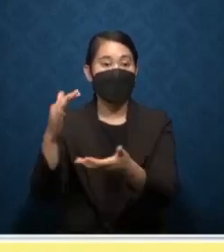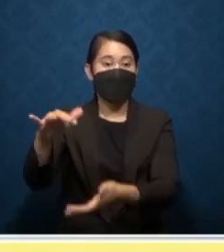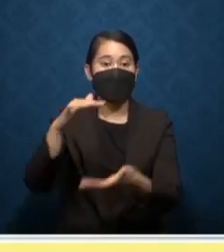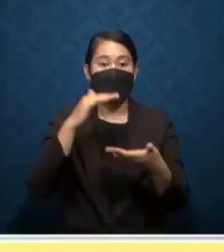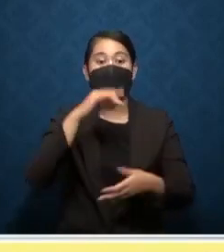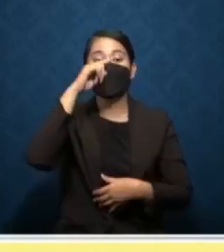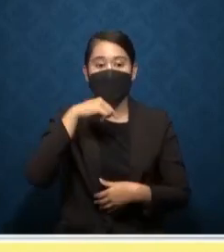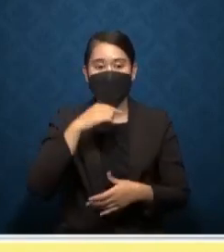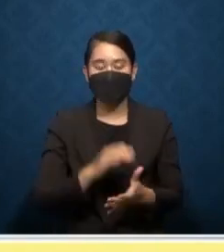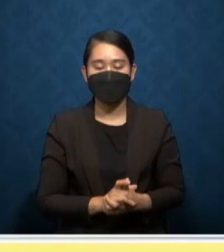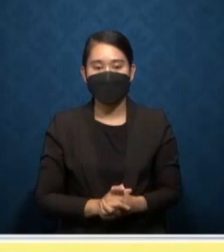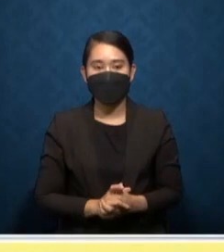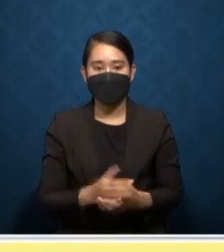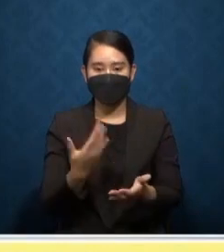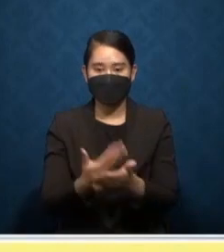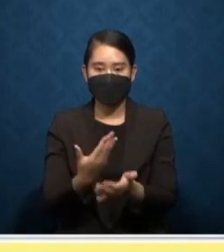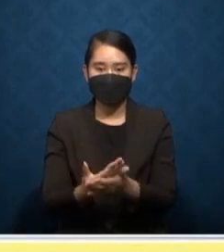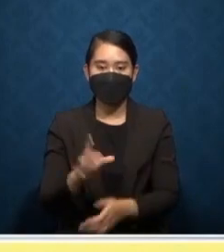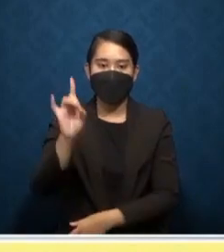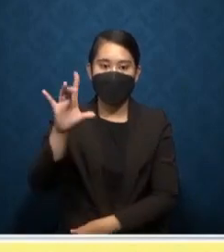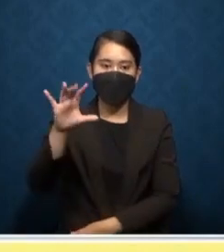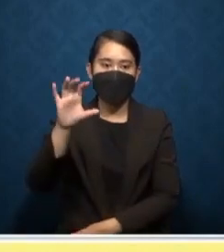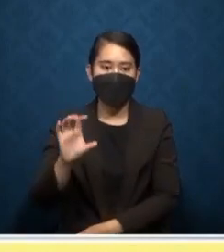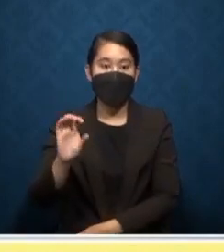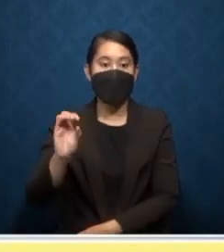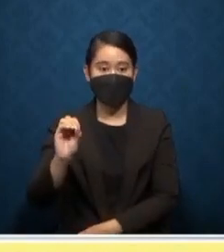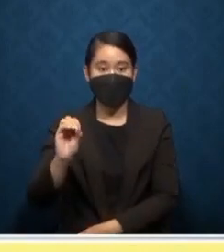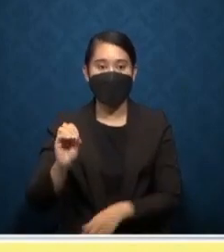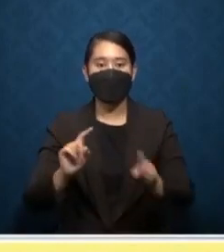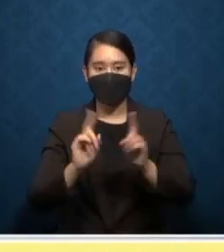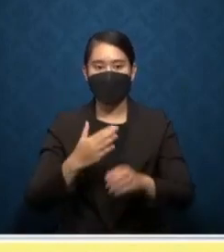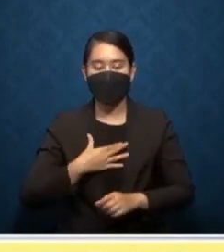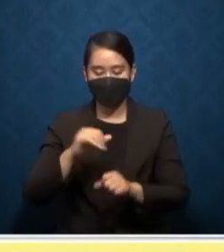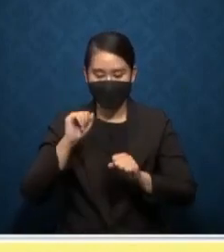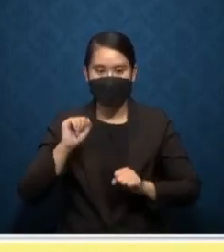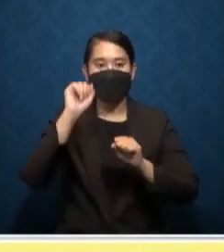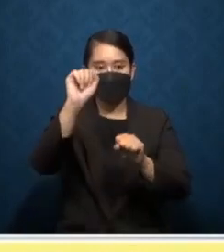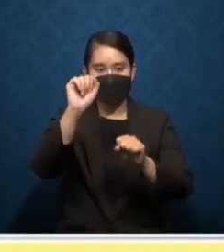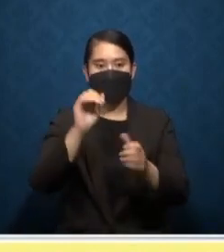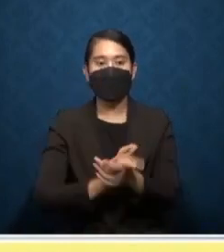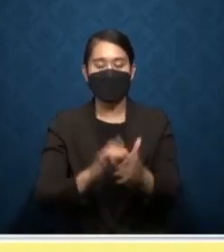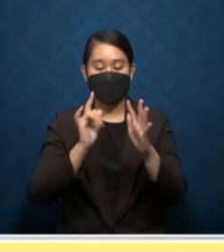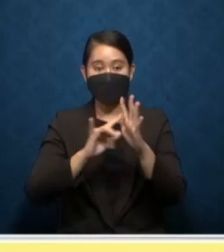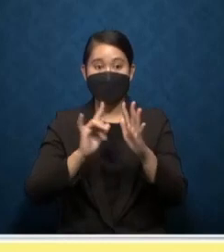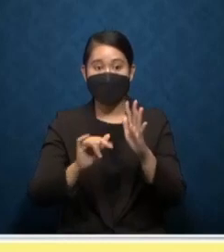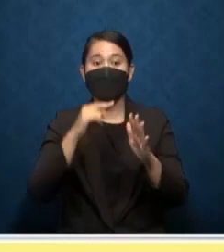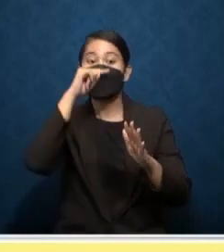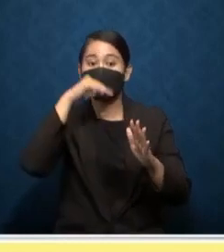ระยะเวลาต่มาก็ 50 บาทแต่หลังจากที่ผมประกาศวาฟ้าถลาโจนมรักษาหาย